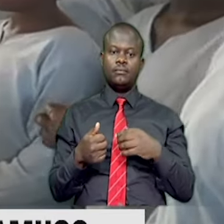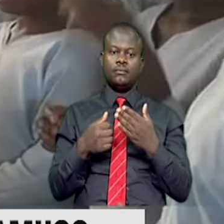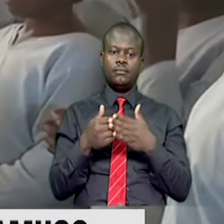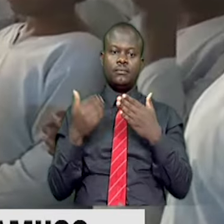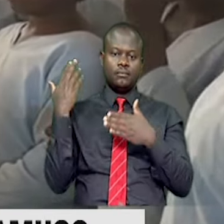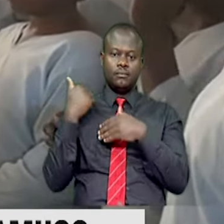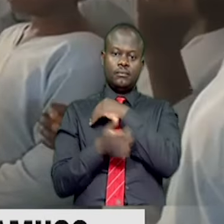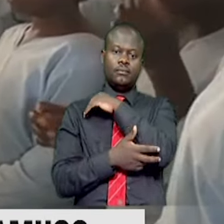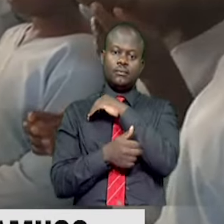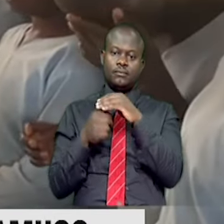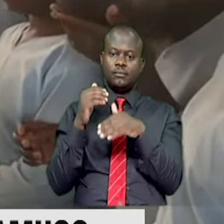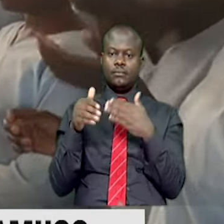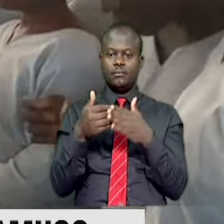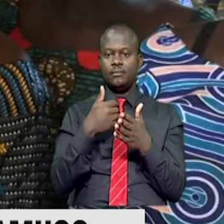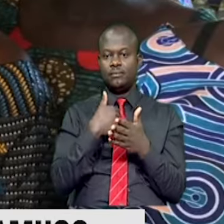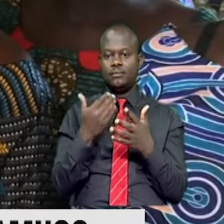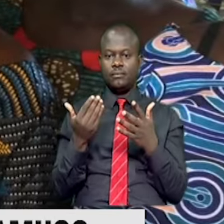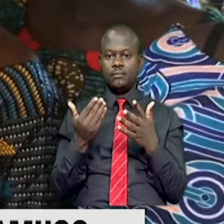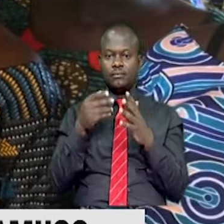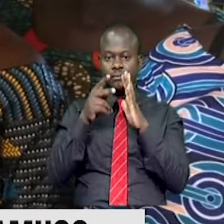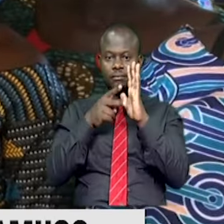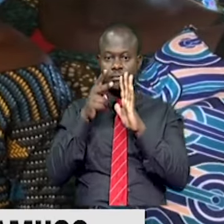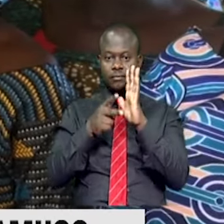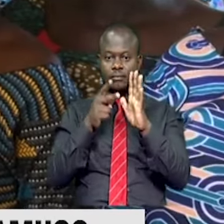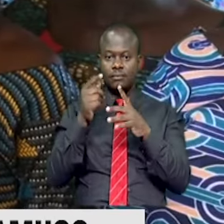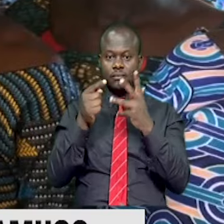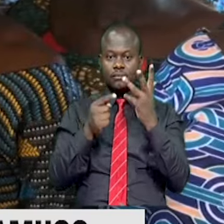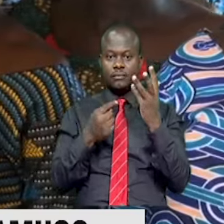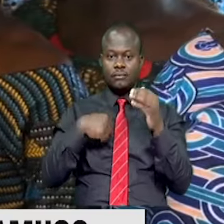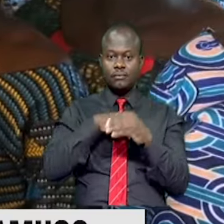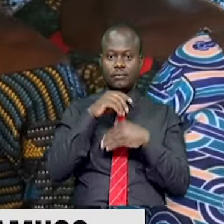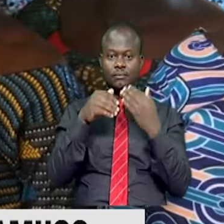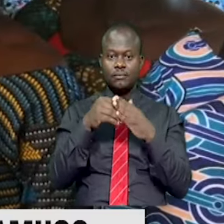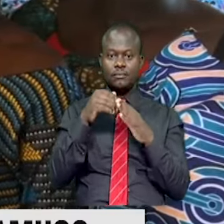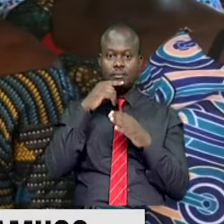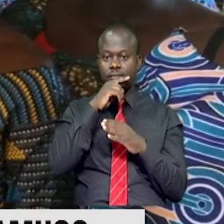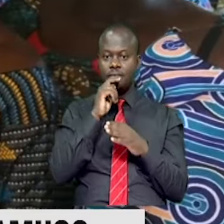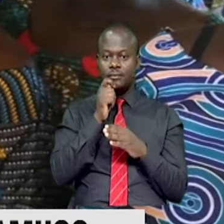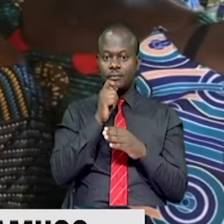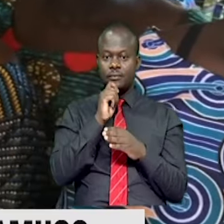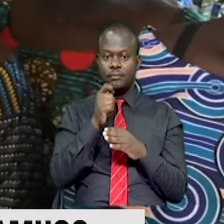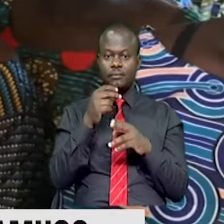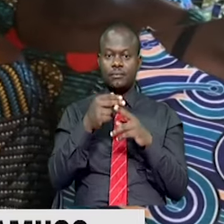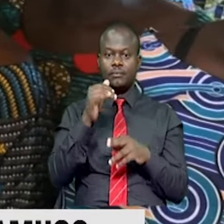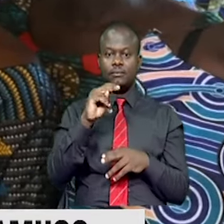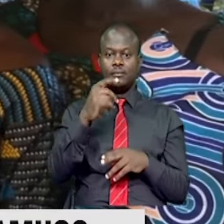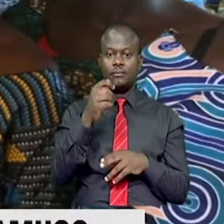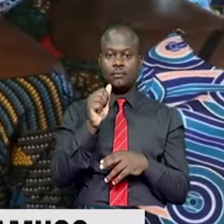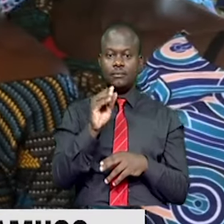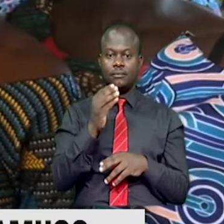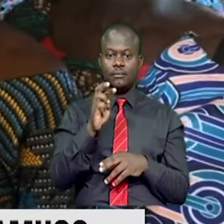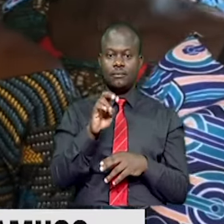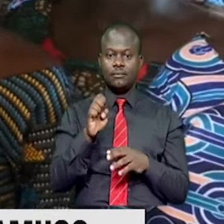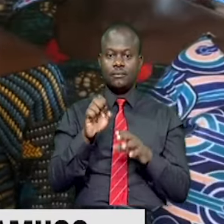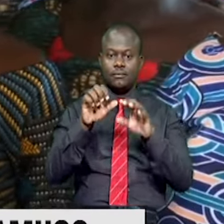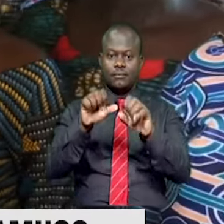nari umujura, mfite na video yanjye hano cyangwa ku mbuga nkoranyambaga nyitwa Ingabire Hadija, nafata